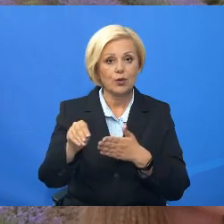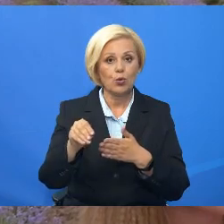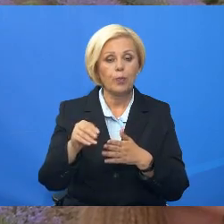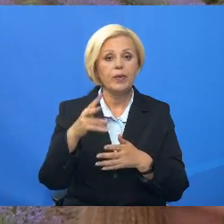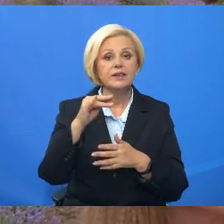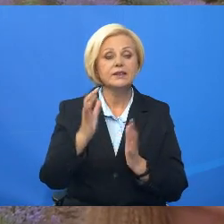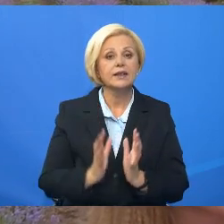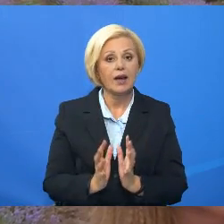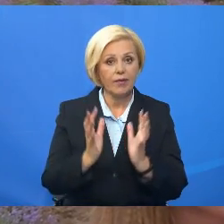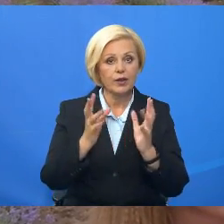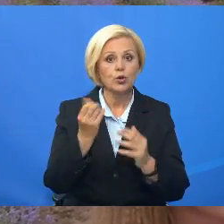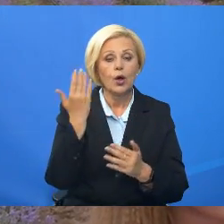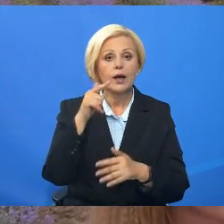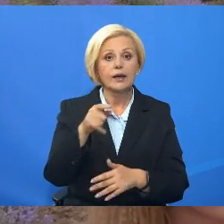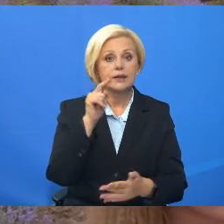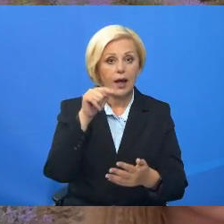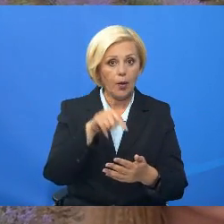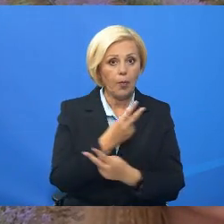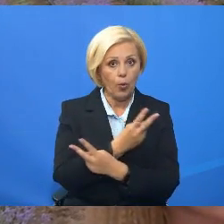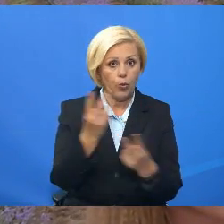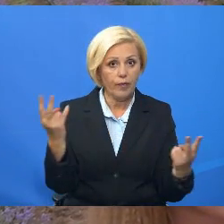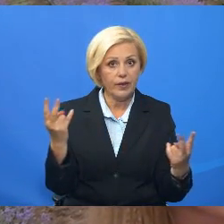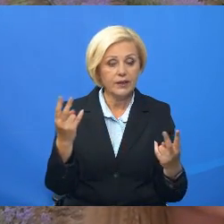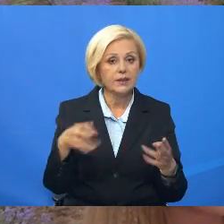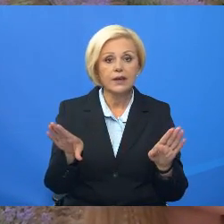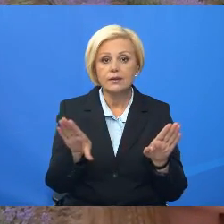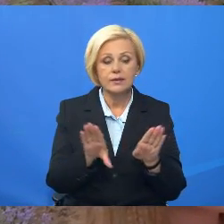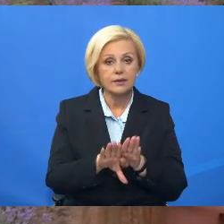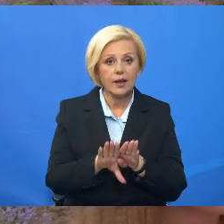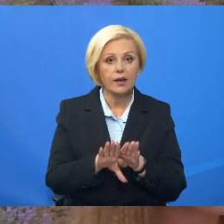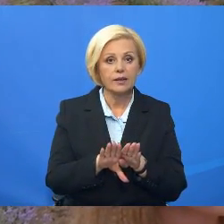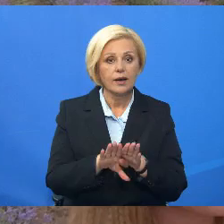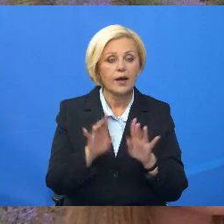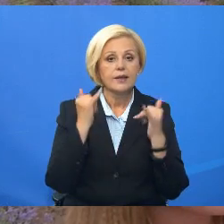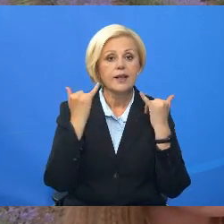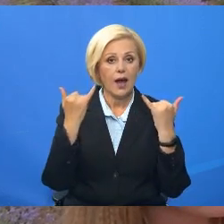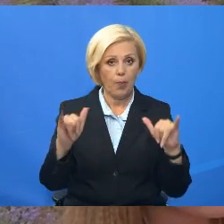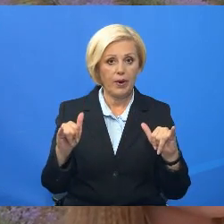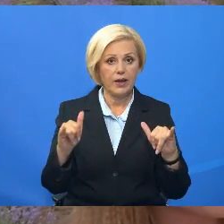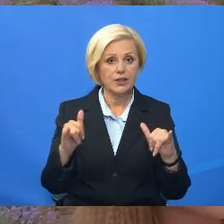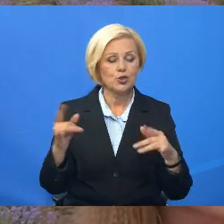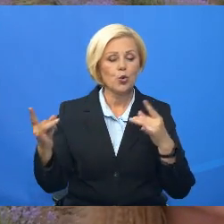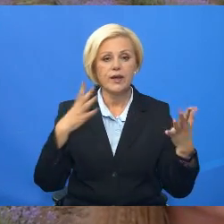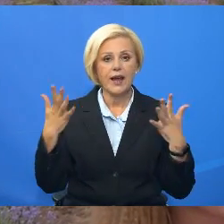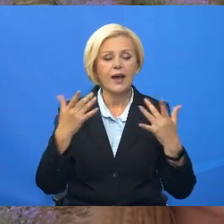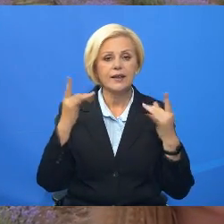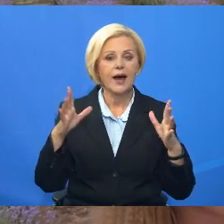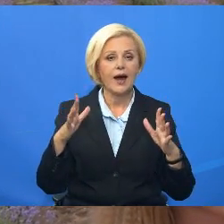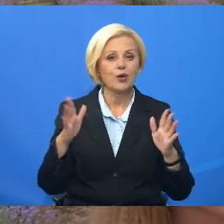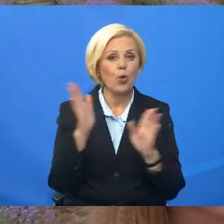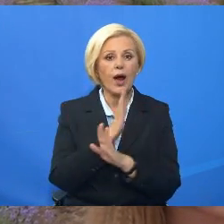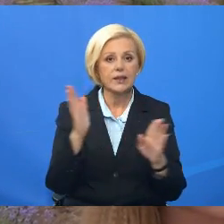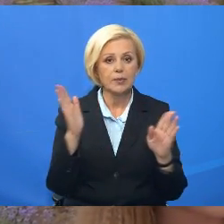лаванды. Но когда очутились в этом месте, погрузились настолько необычную, яркую атмосферу,